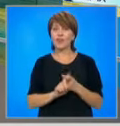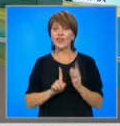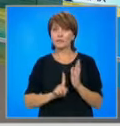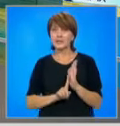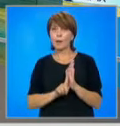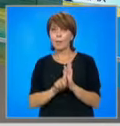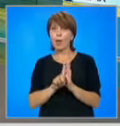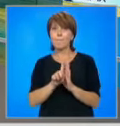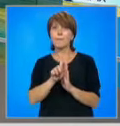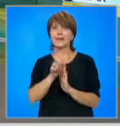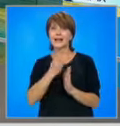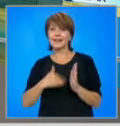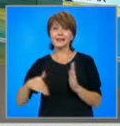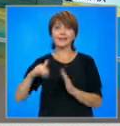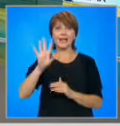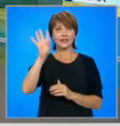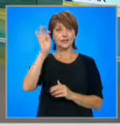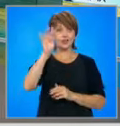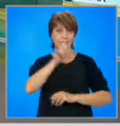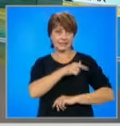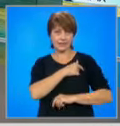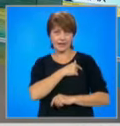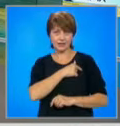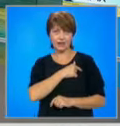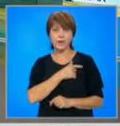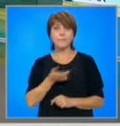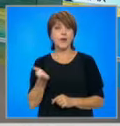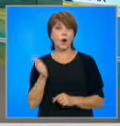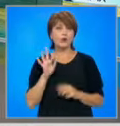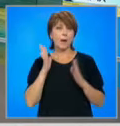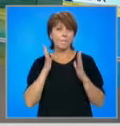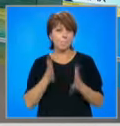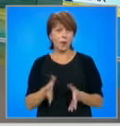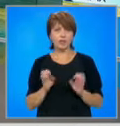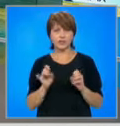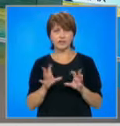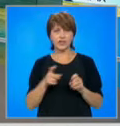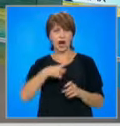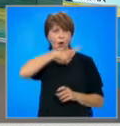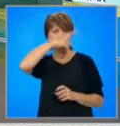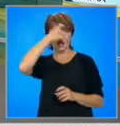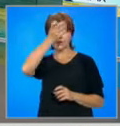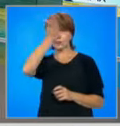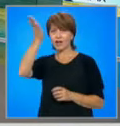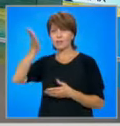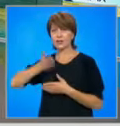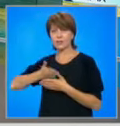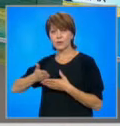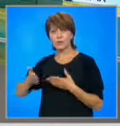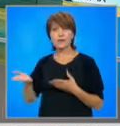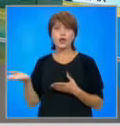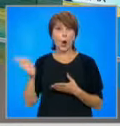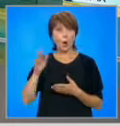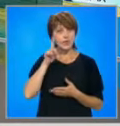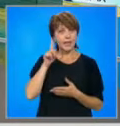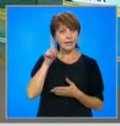Живакът в термометрите да надхвърли 40 градуса. А още по-лошата новина е, че горещото време ще продължи и в близките дни.